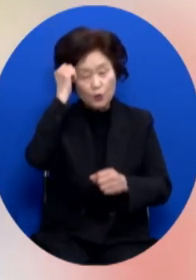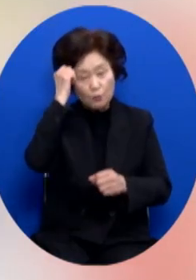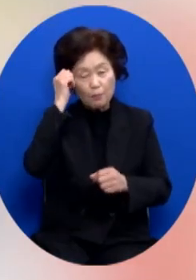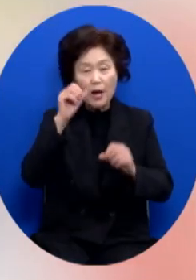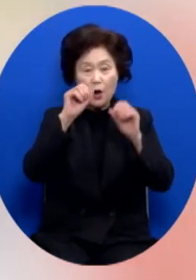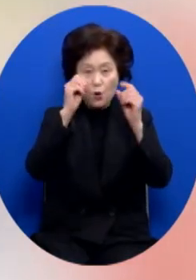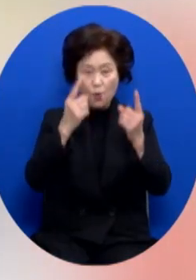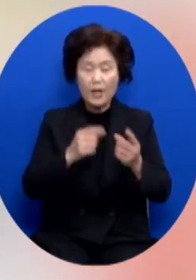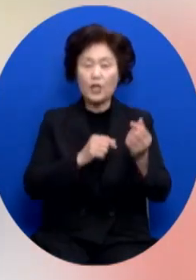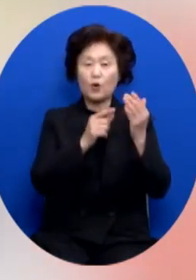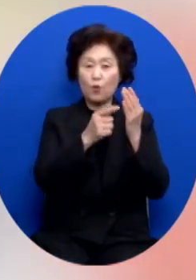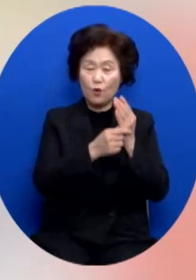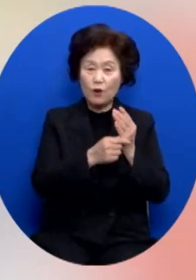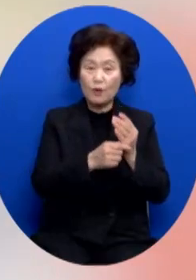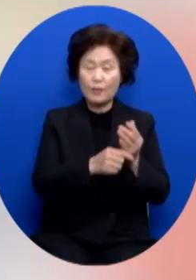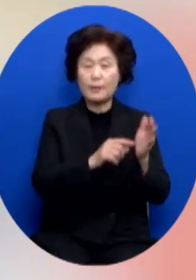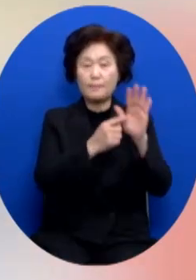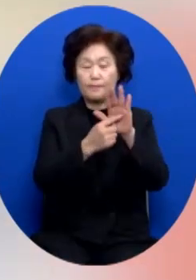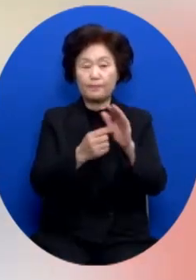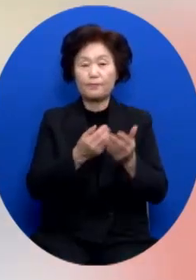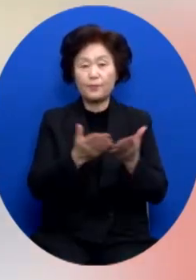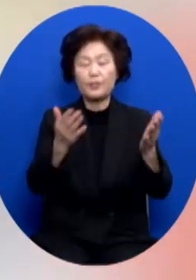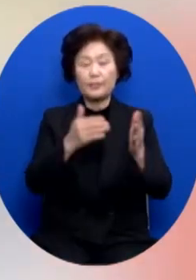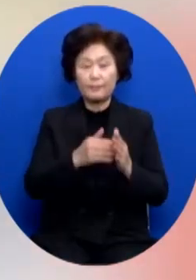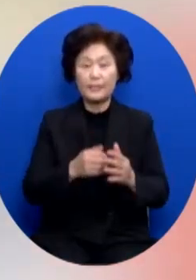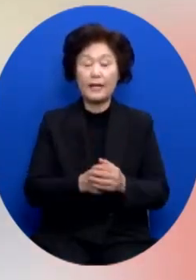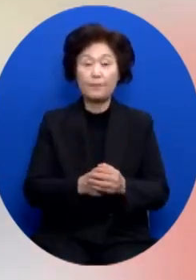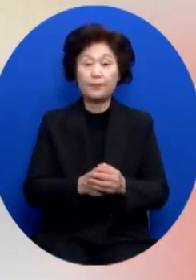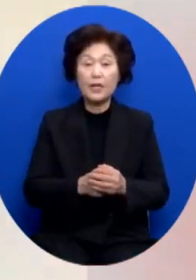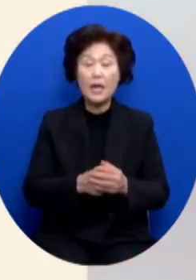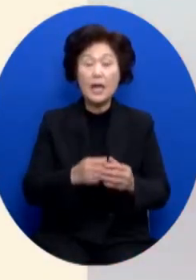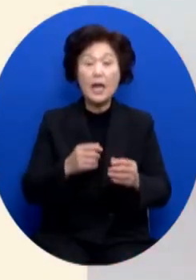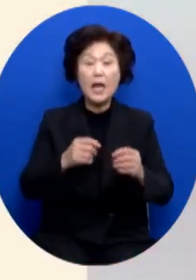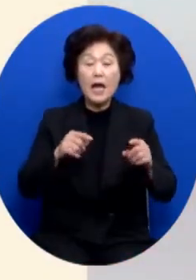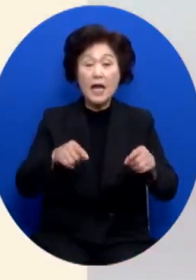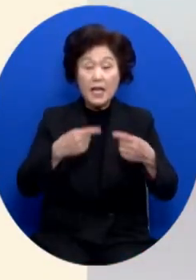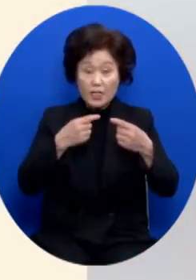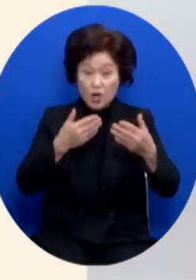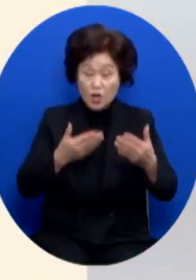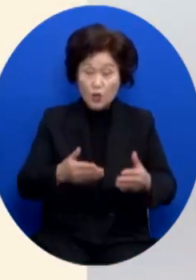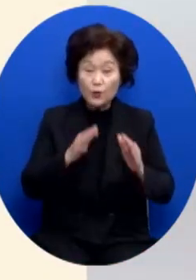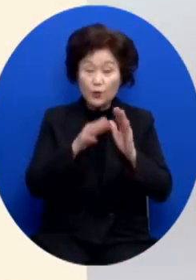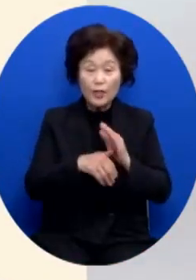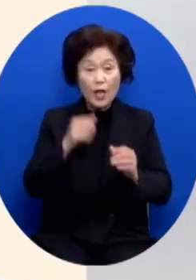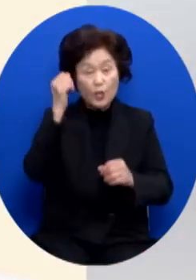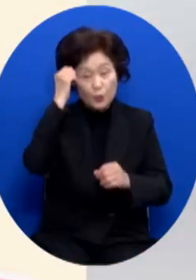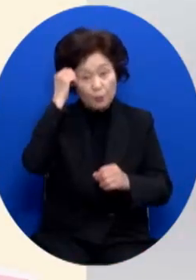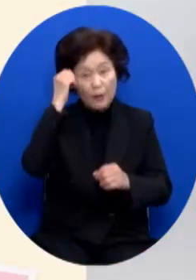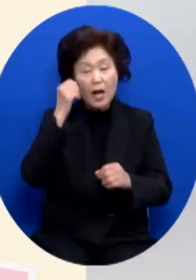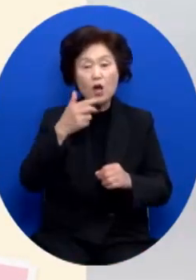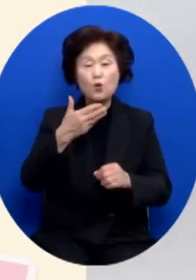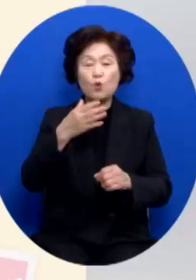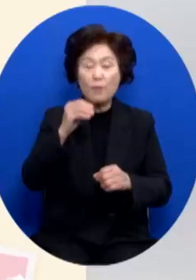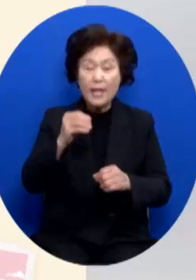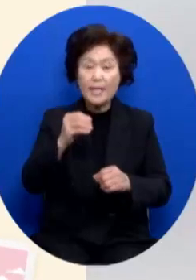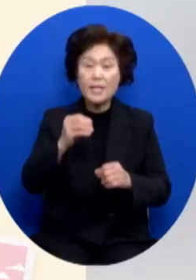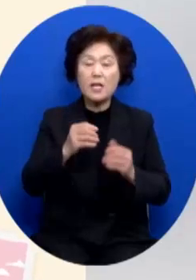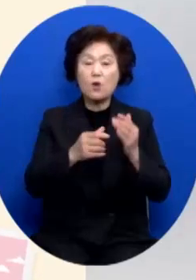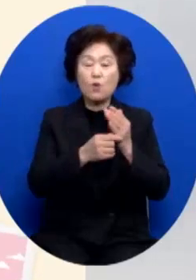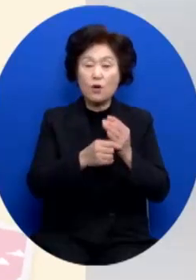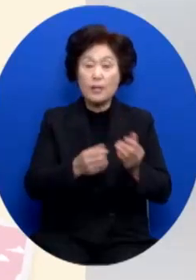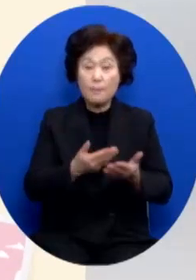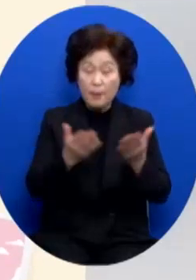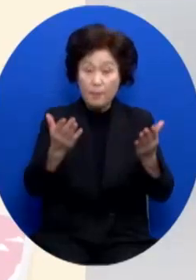문체부는 국내 지역 관광 활성화를 위해 지난 설 연휴 숙박 할인권 9만 장을 배포한 데 이어 여행 가는 달을